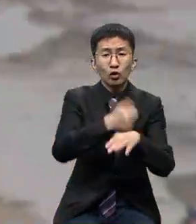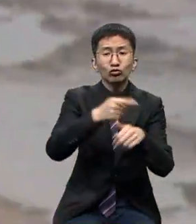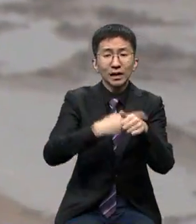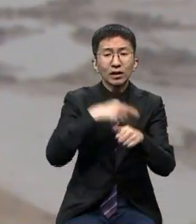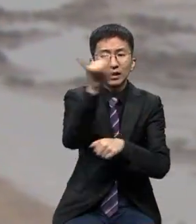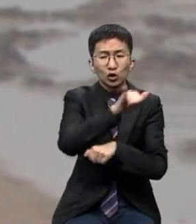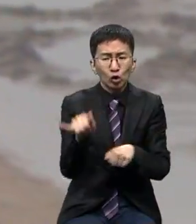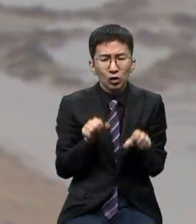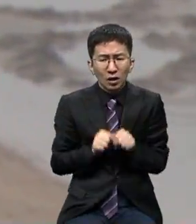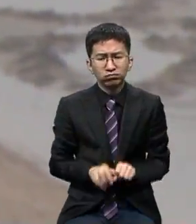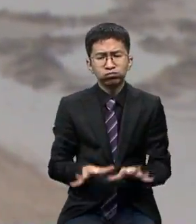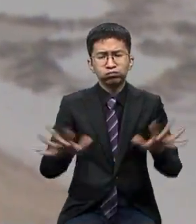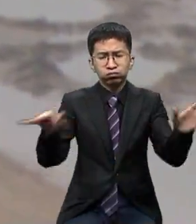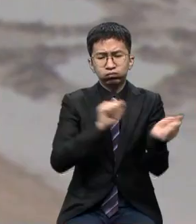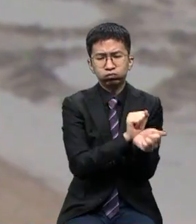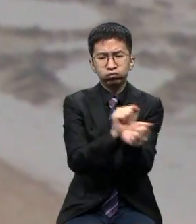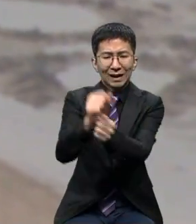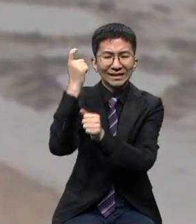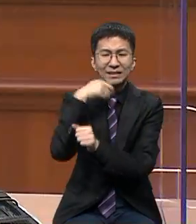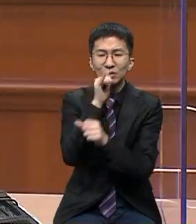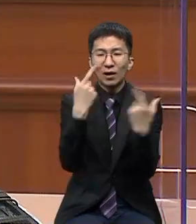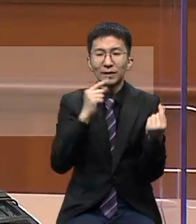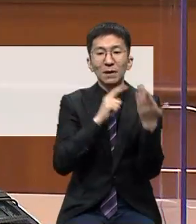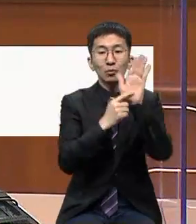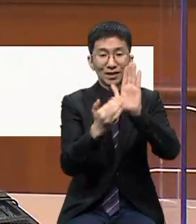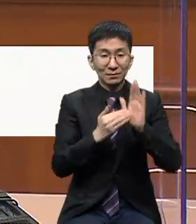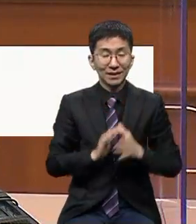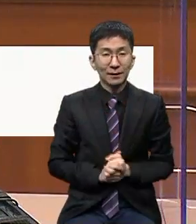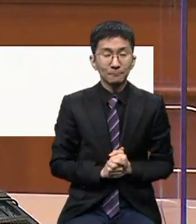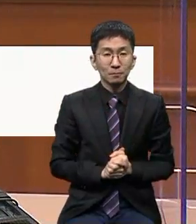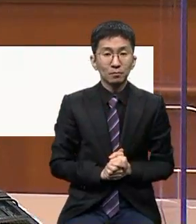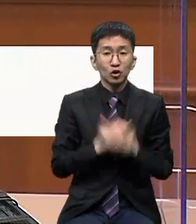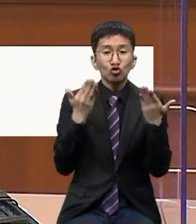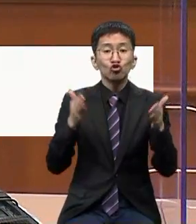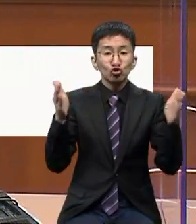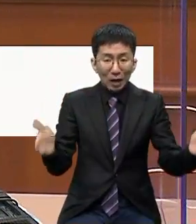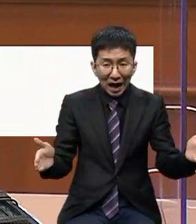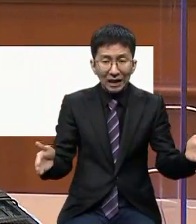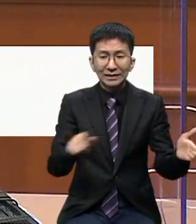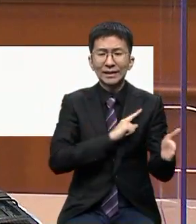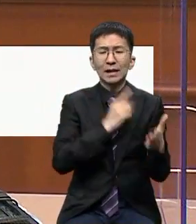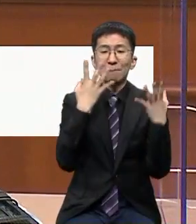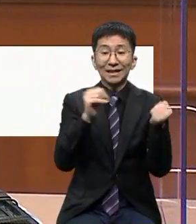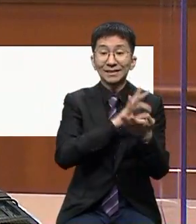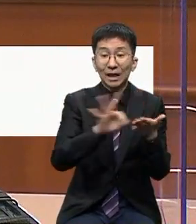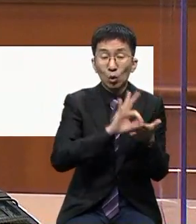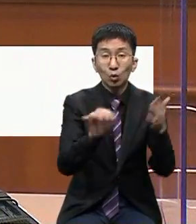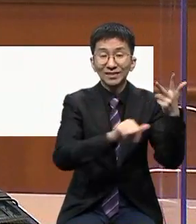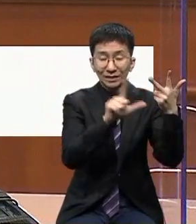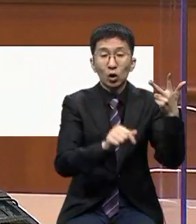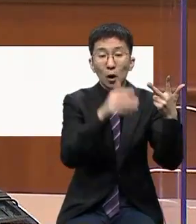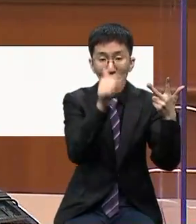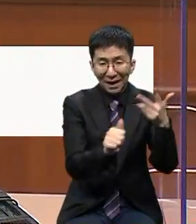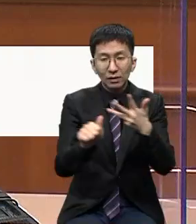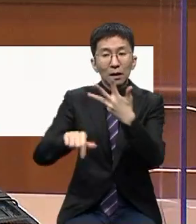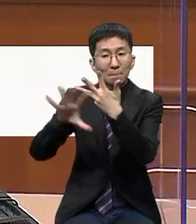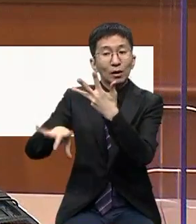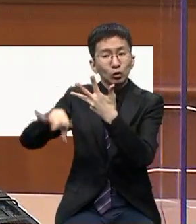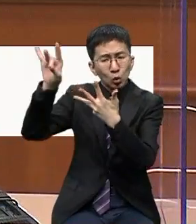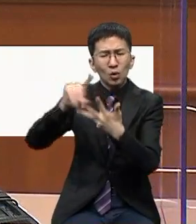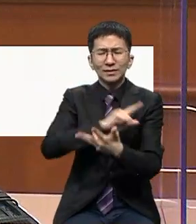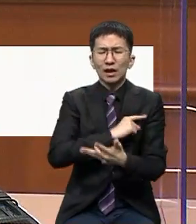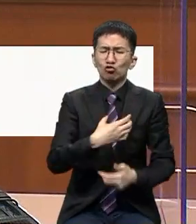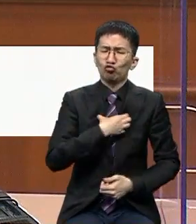전국으로 확산시키고 있다고 진단했습니다. 휴가가 집중되는 7월 말, 8월 초가 이번 유행의 최대 고비가